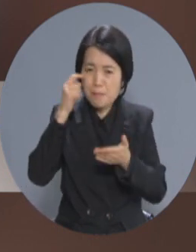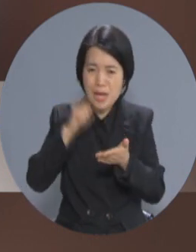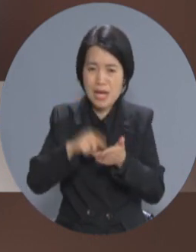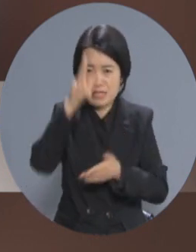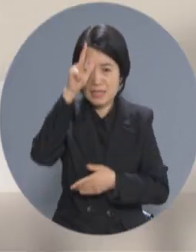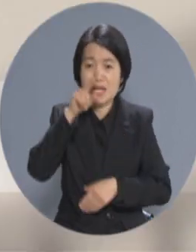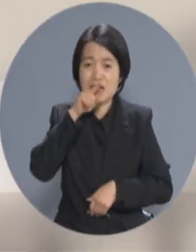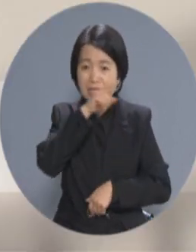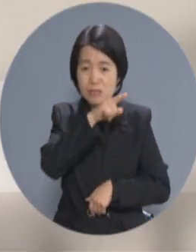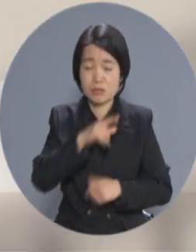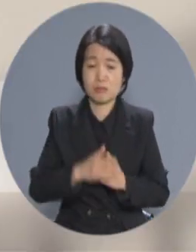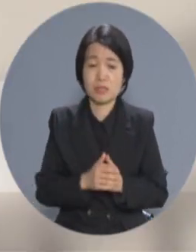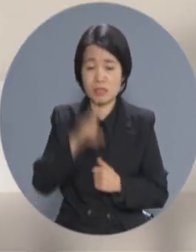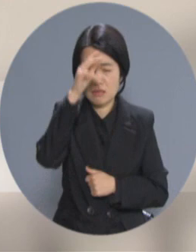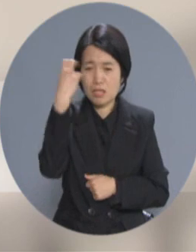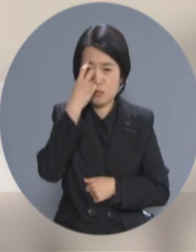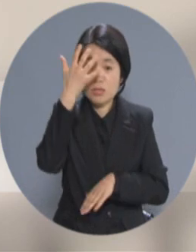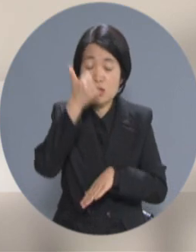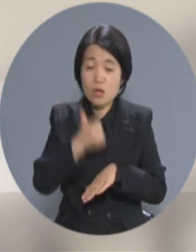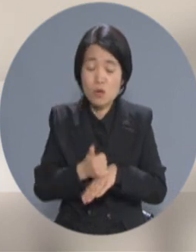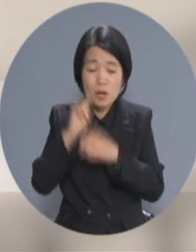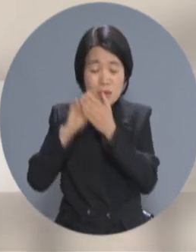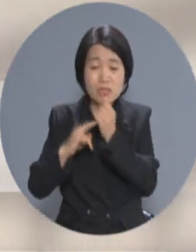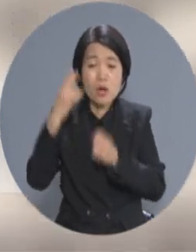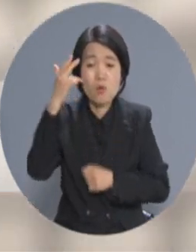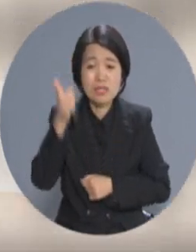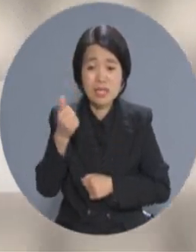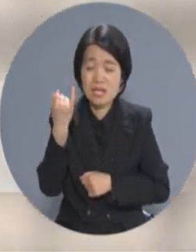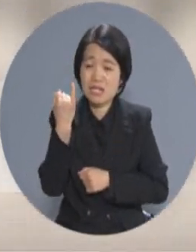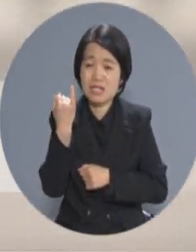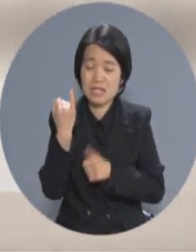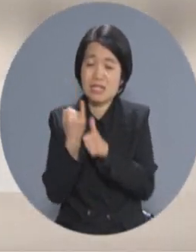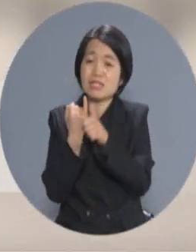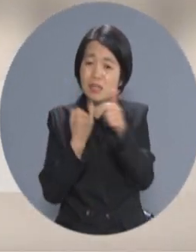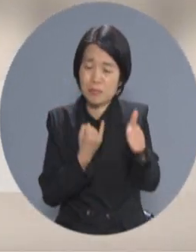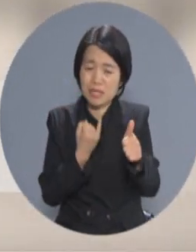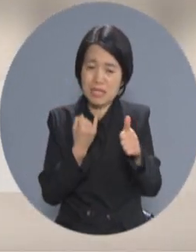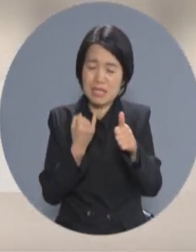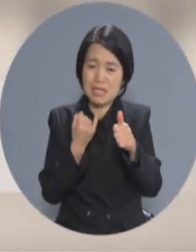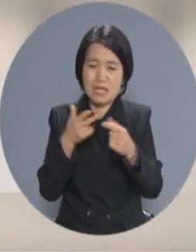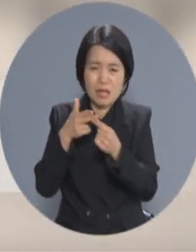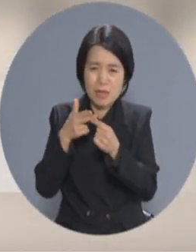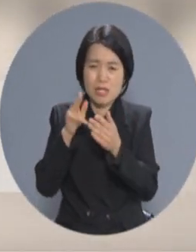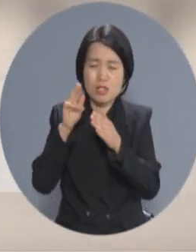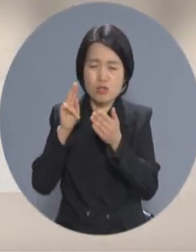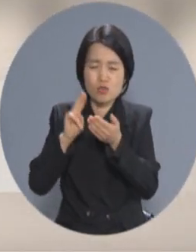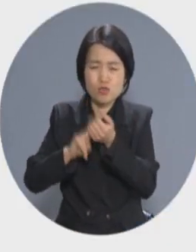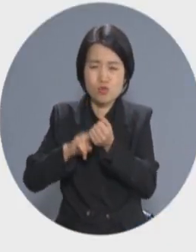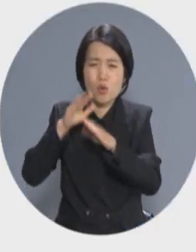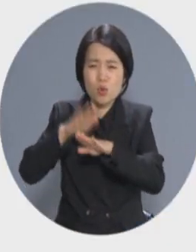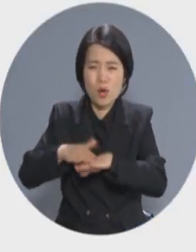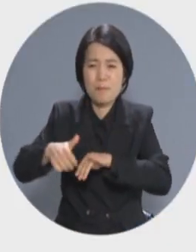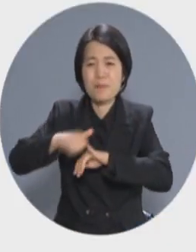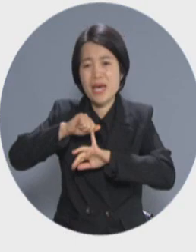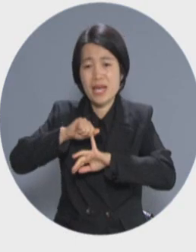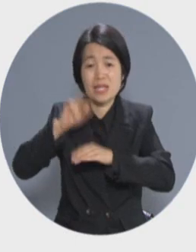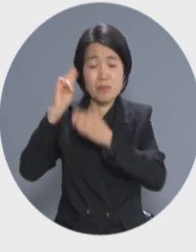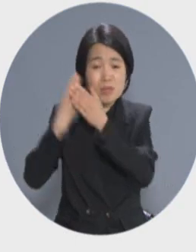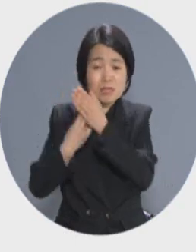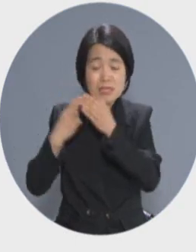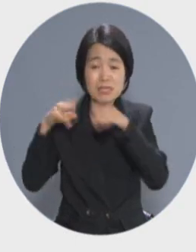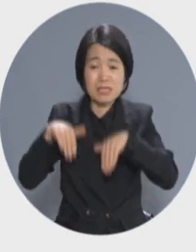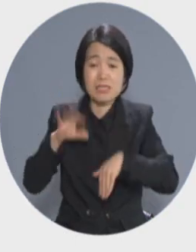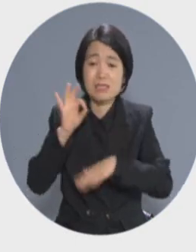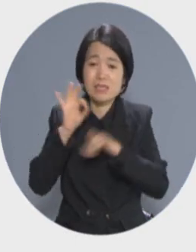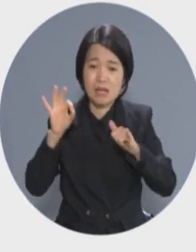신고했습니다 경찰의 조사결과 미용실 원장의 남편이 카메라를 설치한 것으로 밝혀졌는데요 해당 미용실